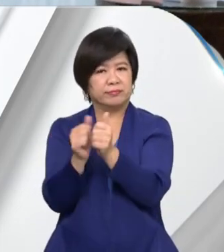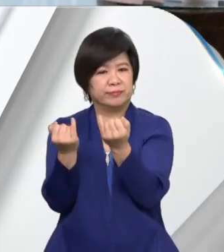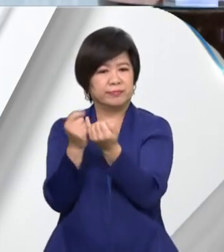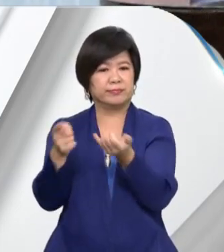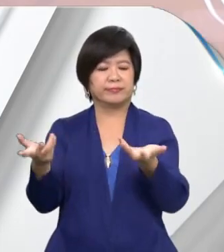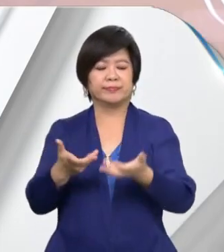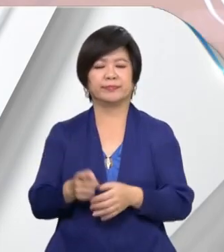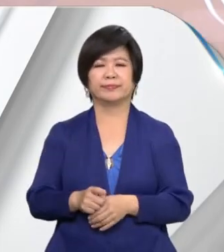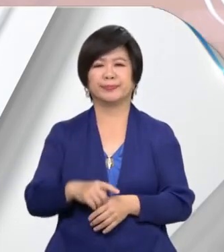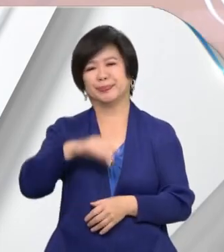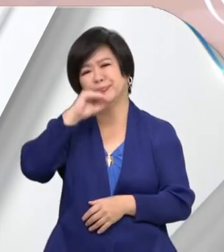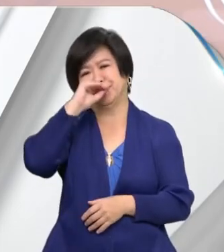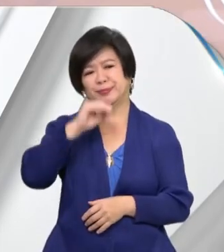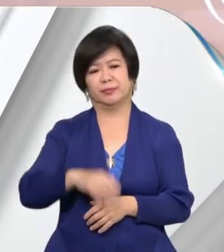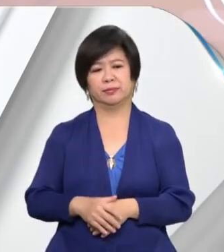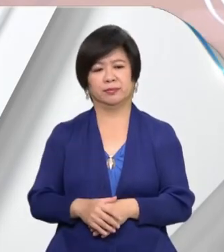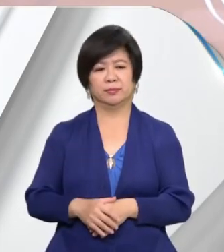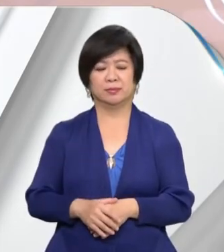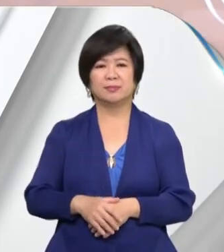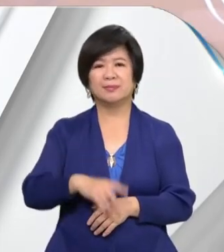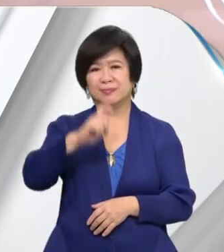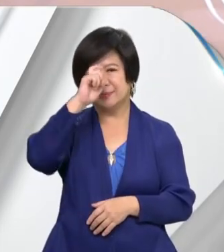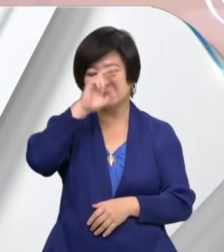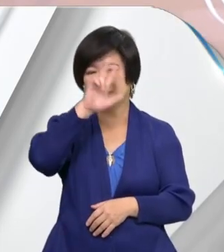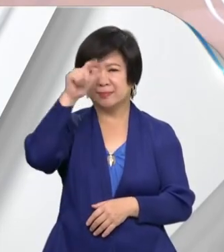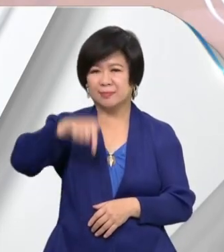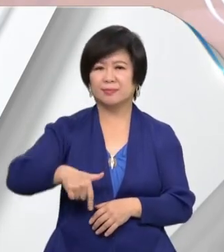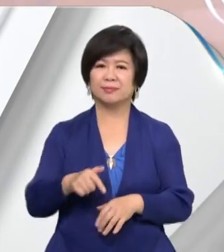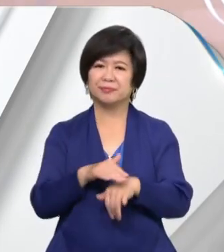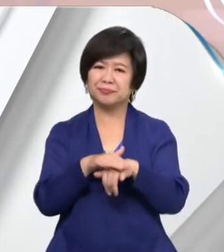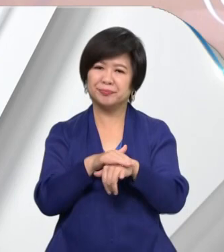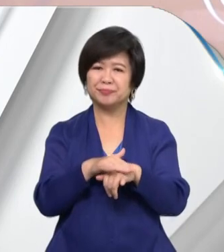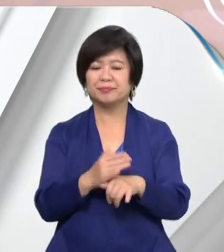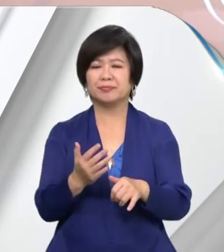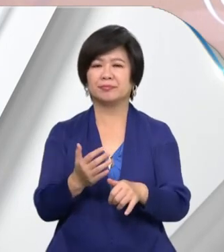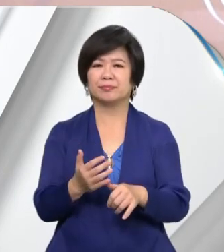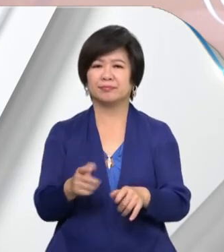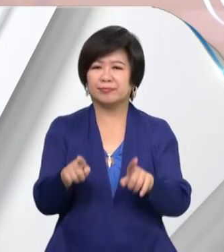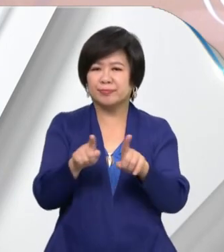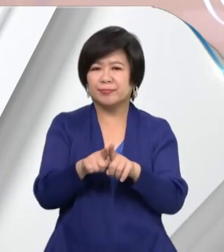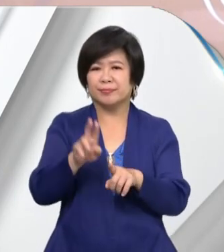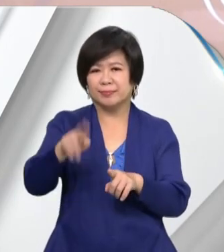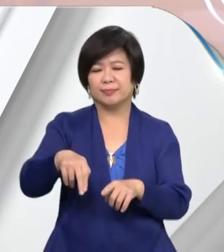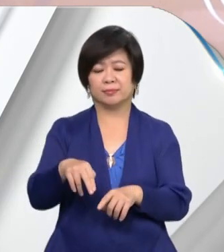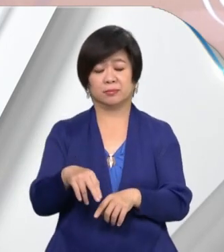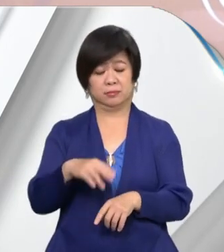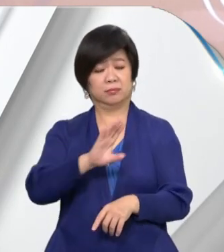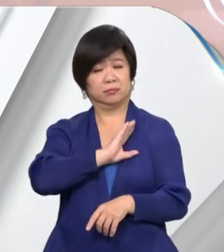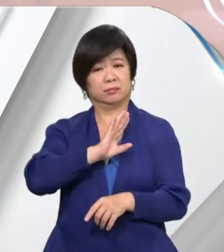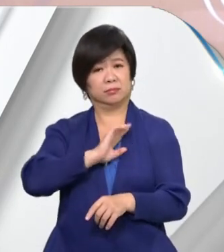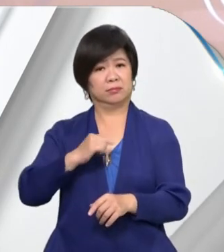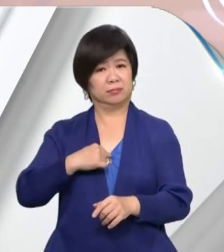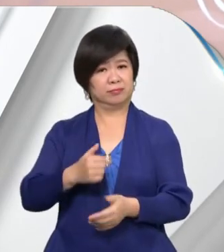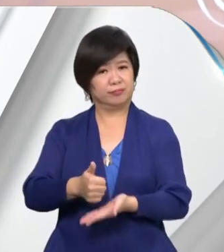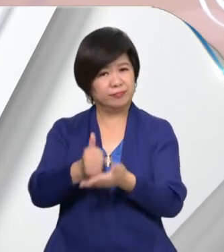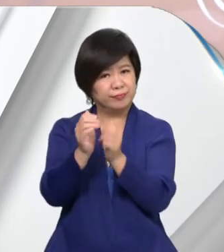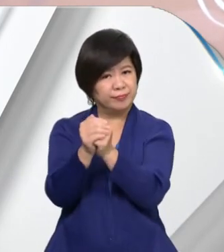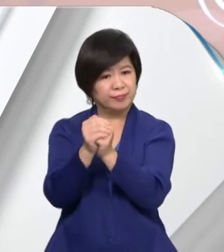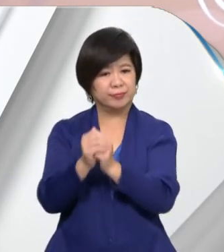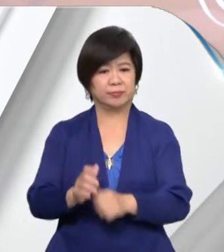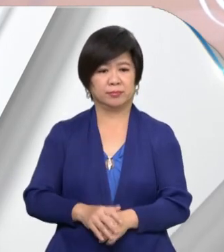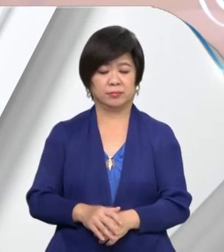回应的。 就愿天下有情人。终成眷属，这一点是毋庸置疑的。可是不要忘